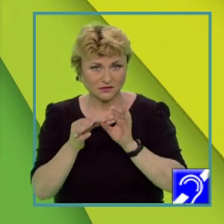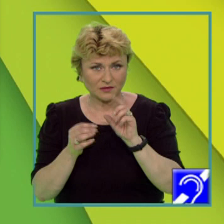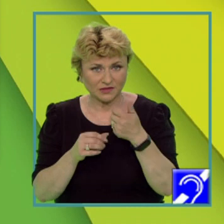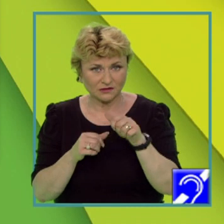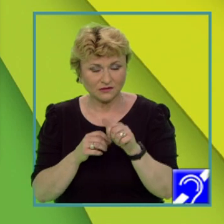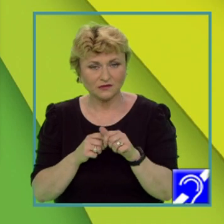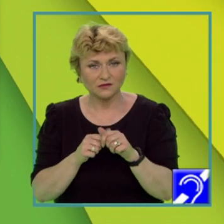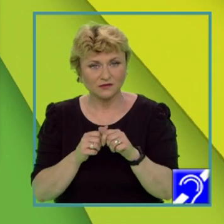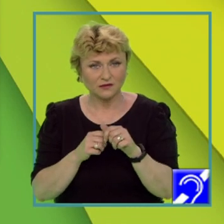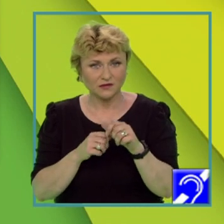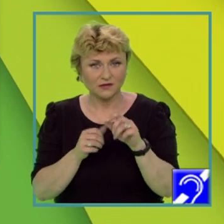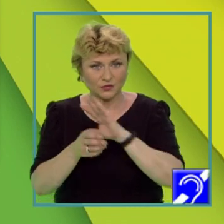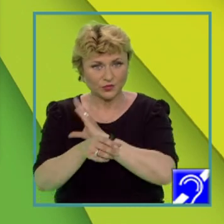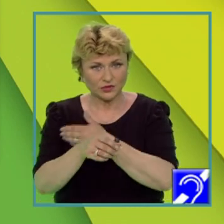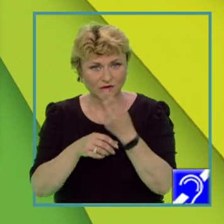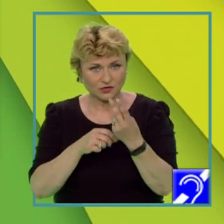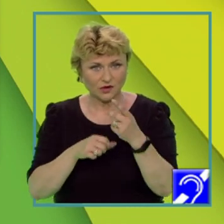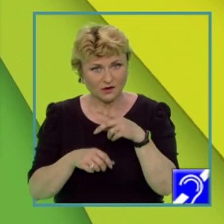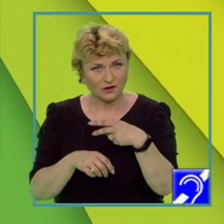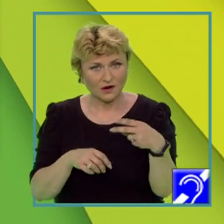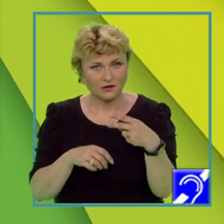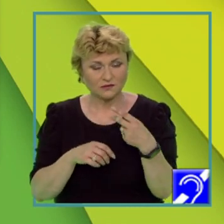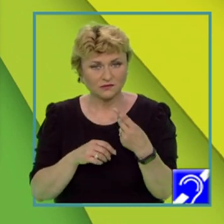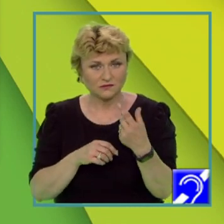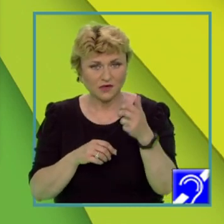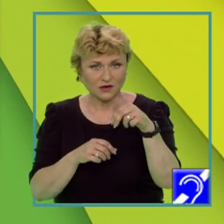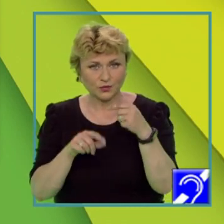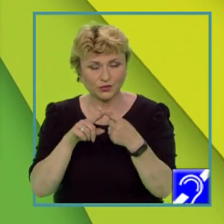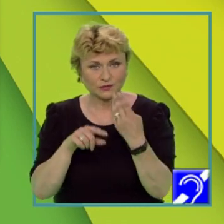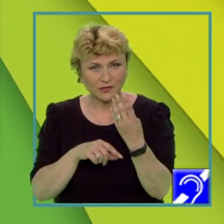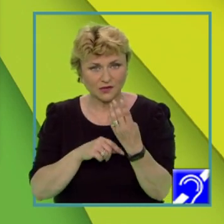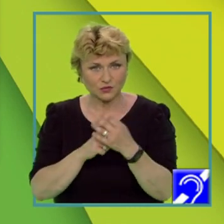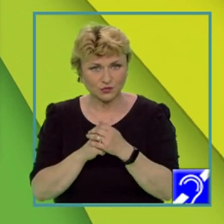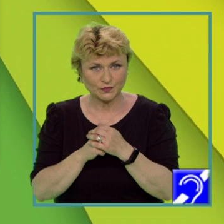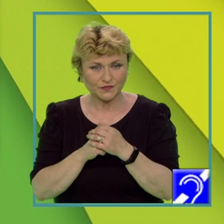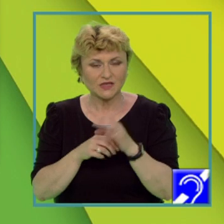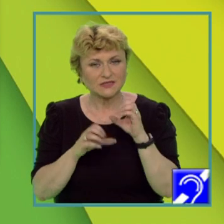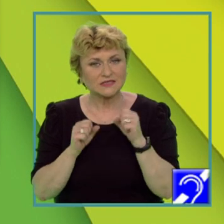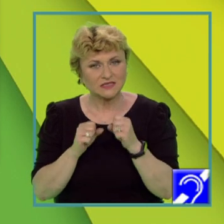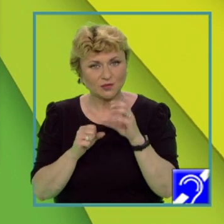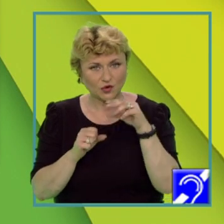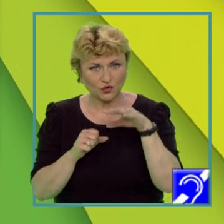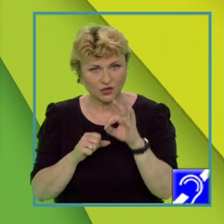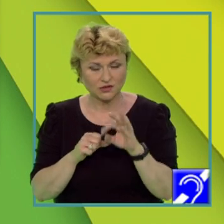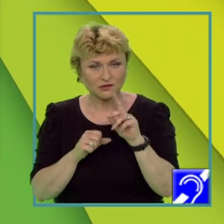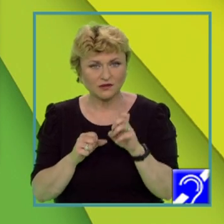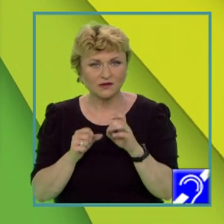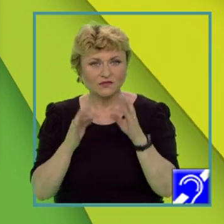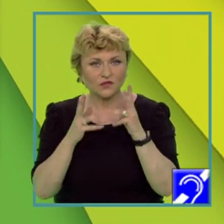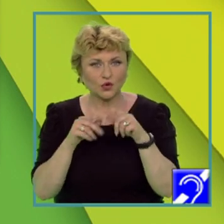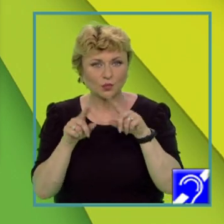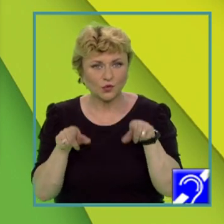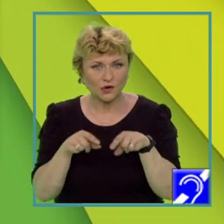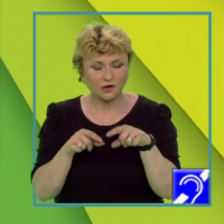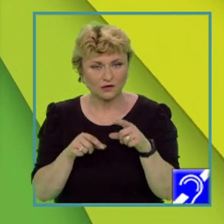plus 1 la puterea a doua este egal cu m pe lângă incluse patru tinem cont de formula de ridicare la pătrat și